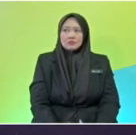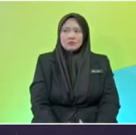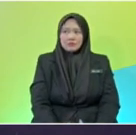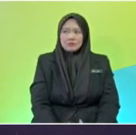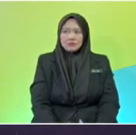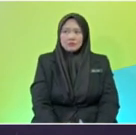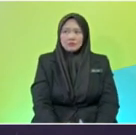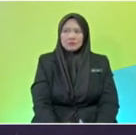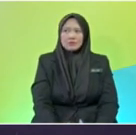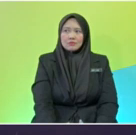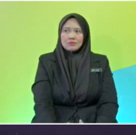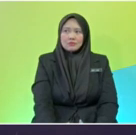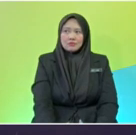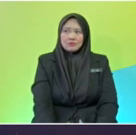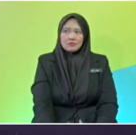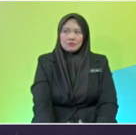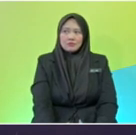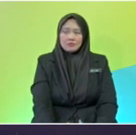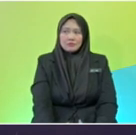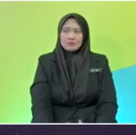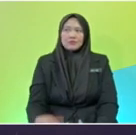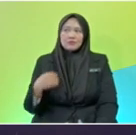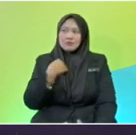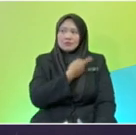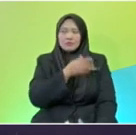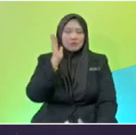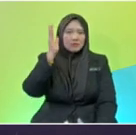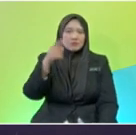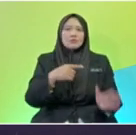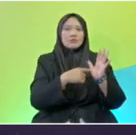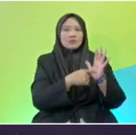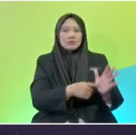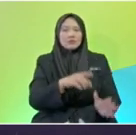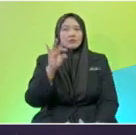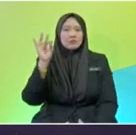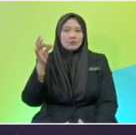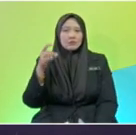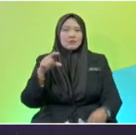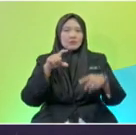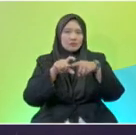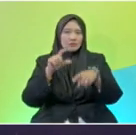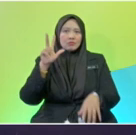kita akan tunjuk saja 18 / 3 dapat